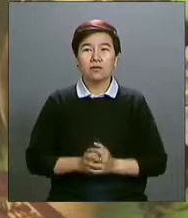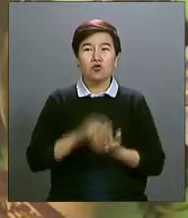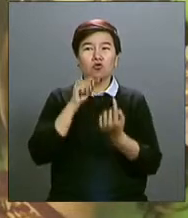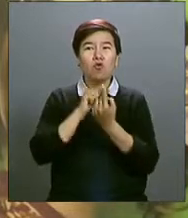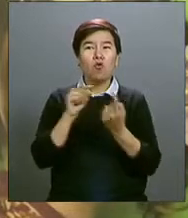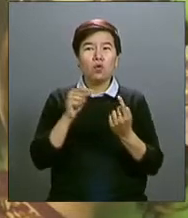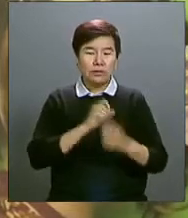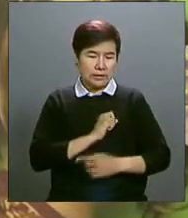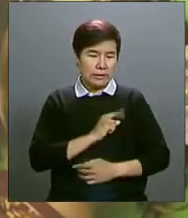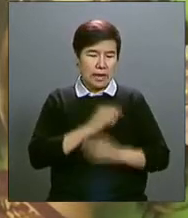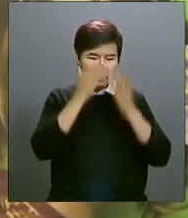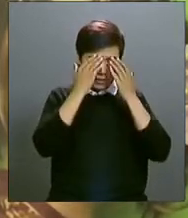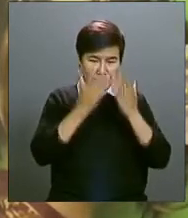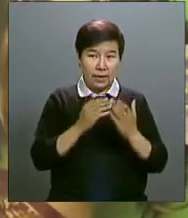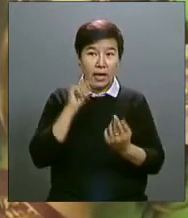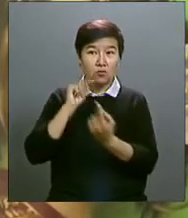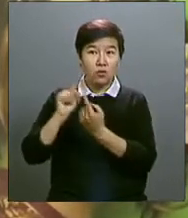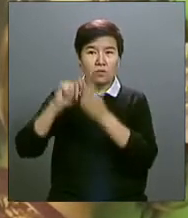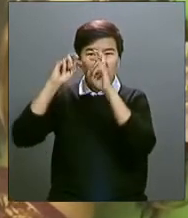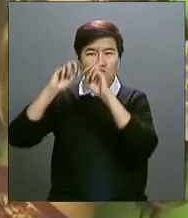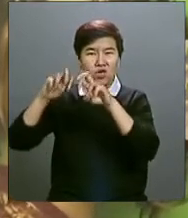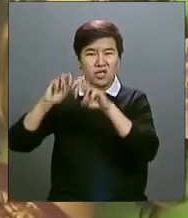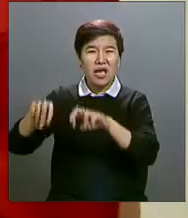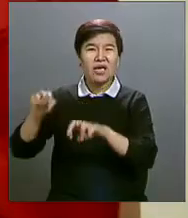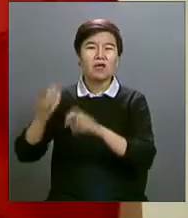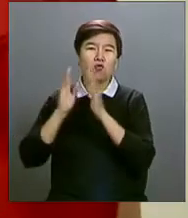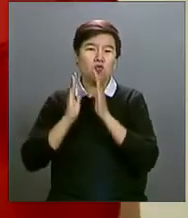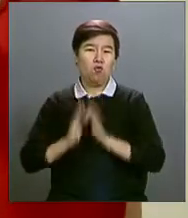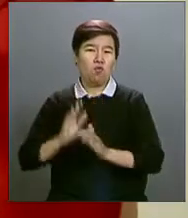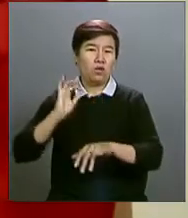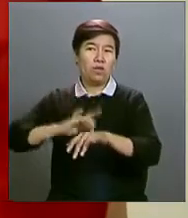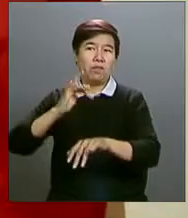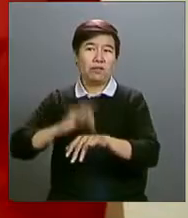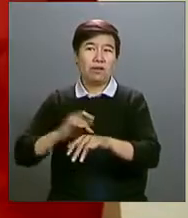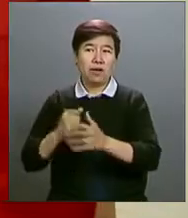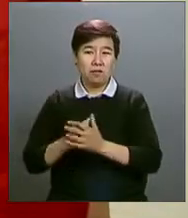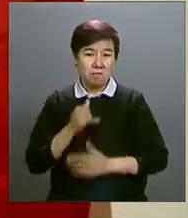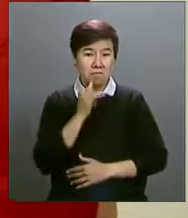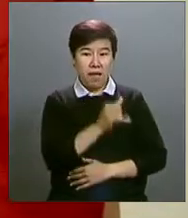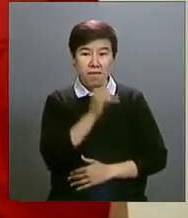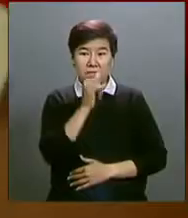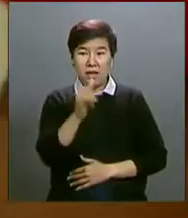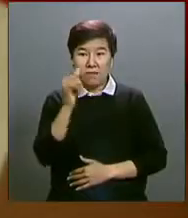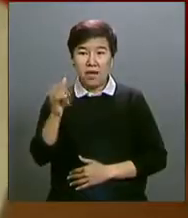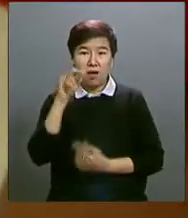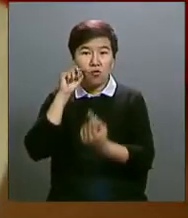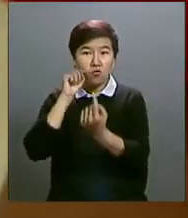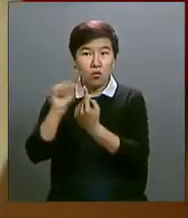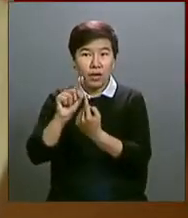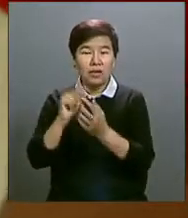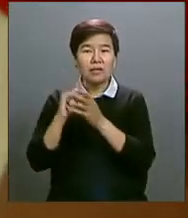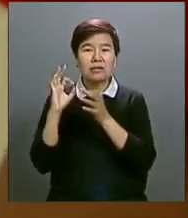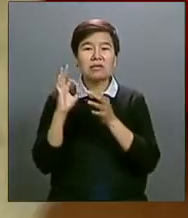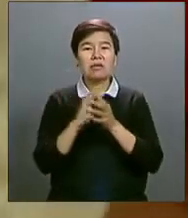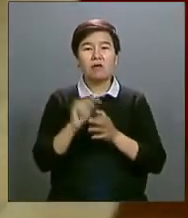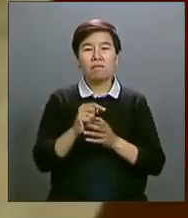ส่วนใหญ่ถูกถ่ายขึ้นในงานวิจัยภาคสนามทางมนุษยวิทยาที่พยายามทำความเข้าใจถึงความเป็นเควียร์ในสังคมมุสลิม3